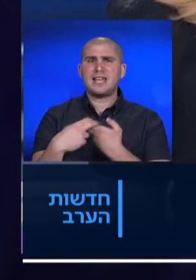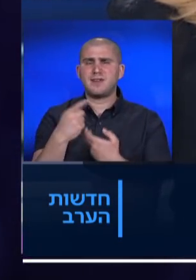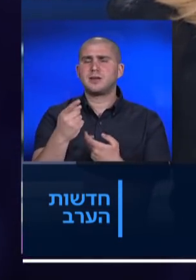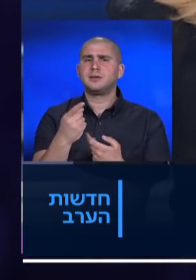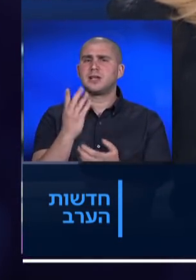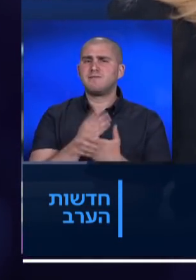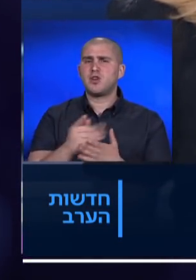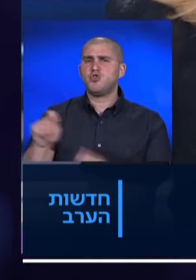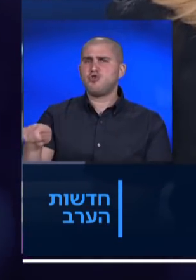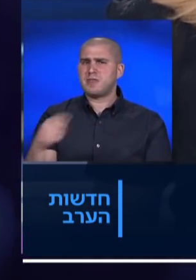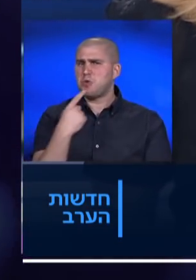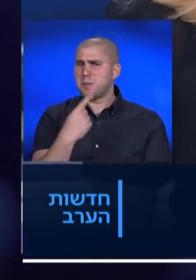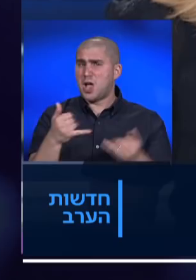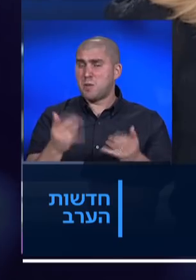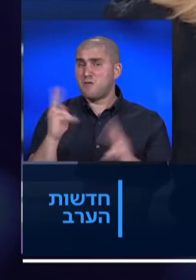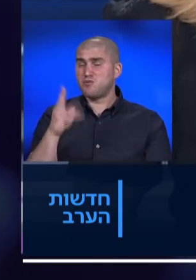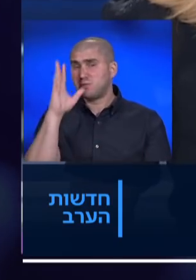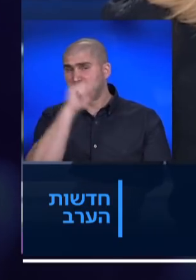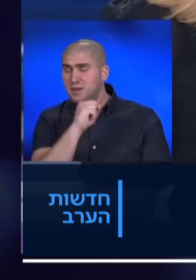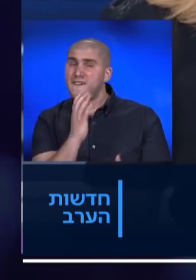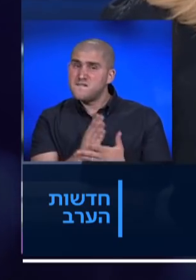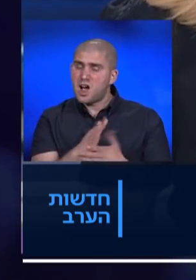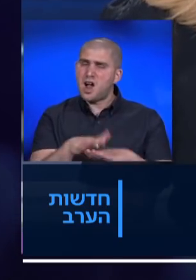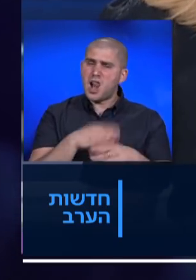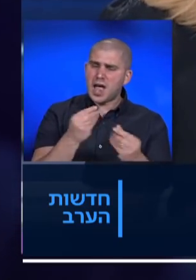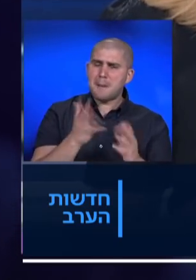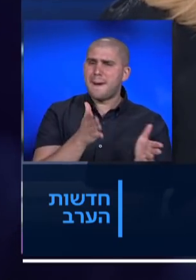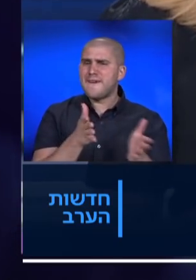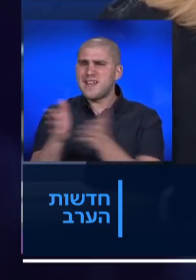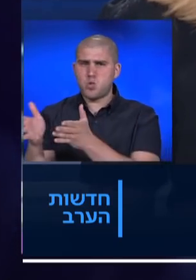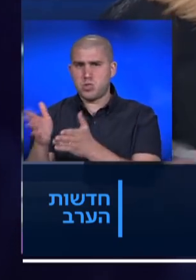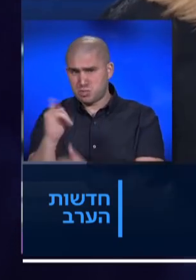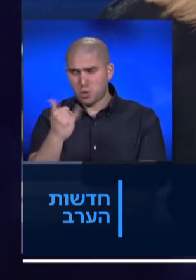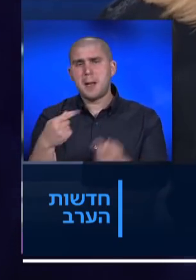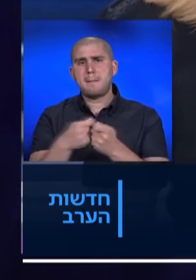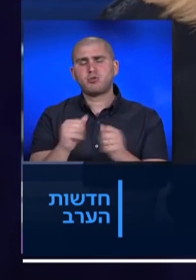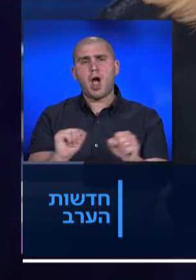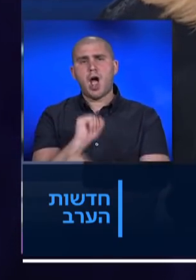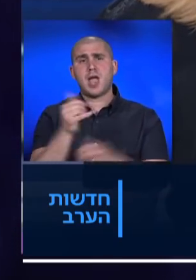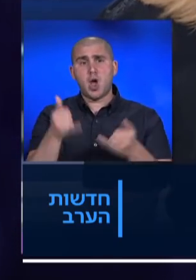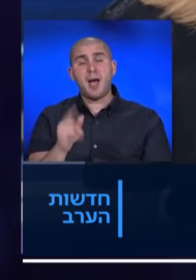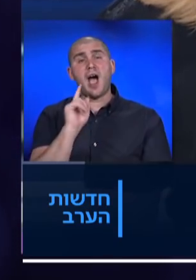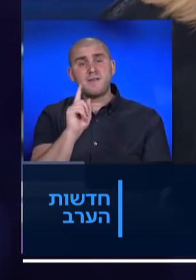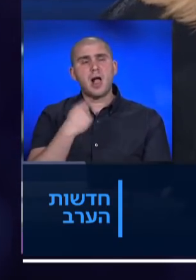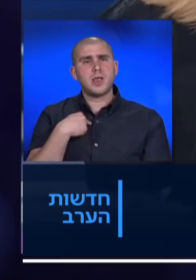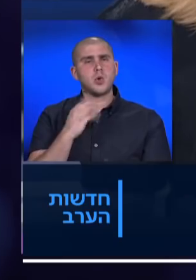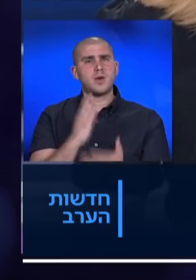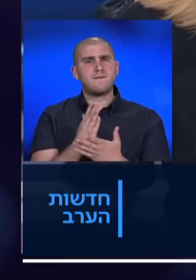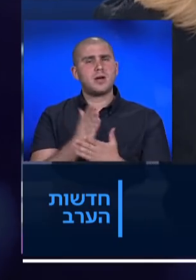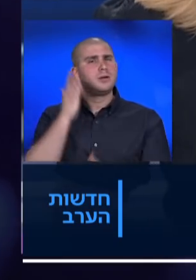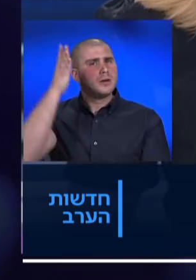תמר, היום אפשר אולי כבר להעריך לאיזה כיוון הרוח נושבת בעניין העתירה היום, אבל אנחנו כבר עם הפנים לדיון מחר על